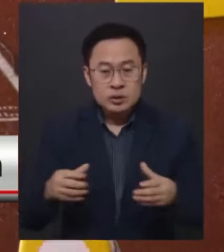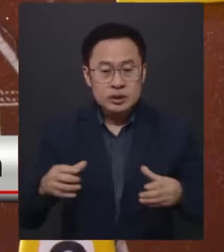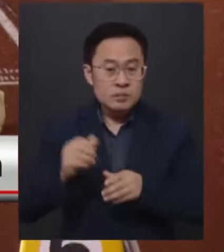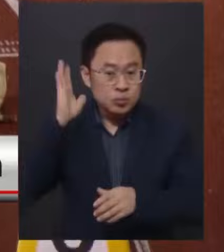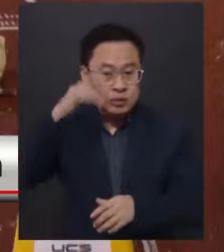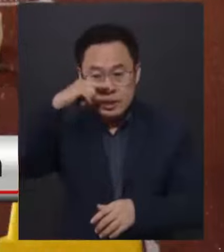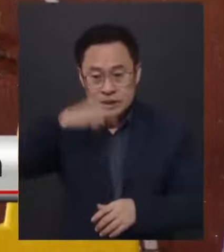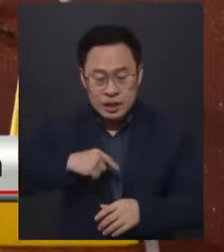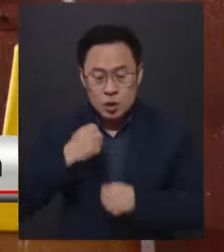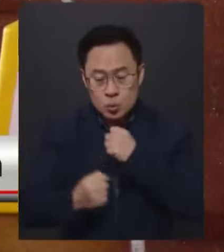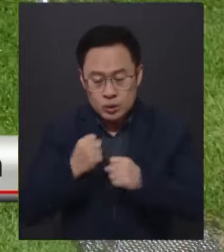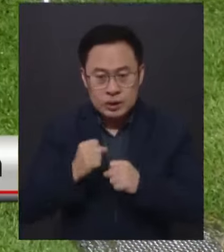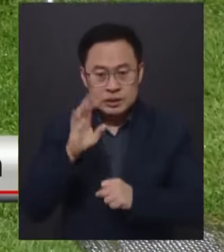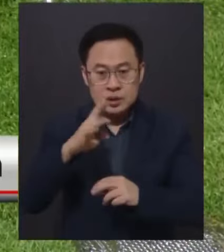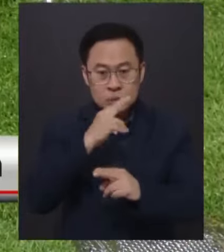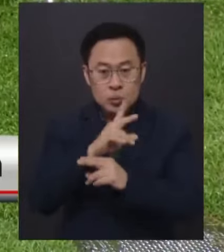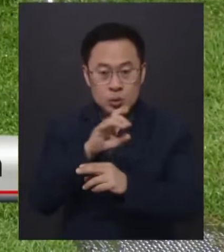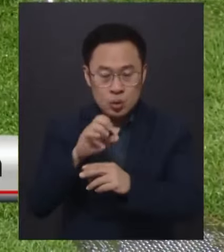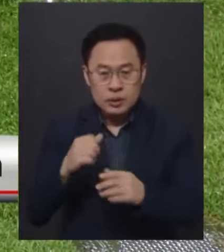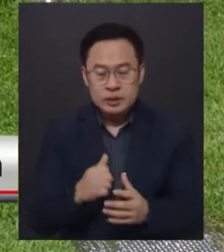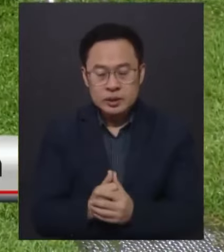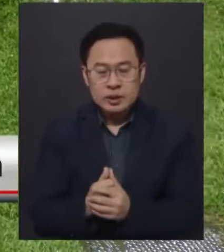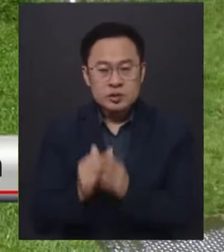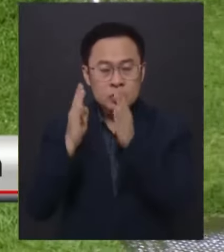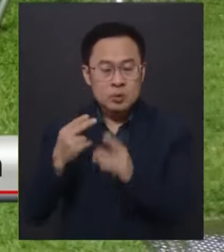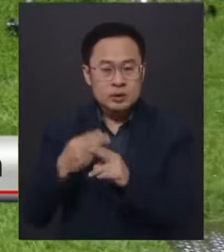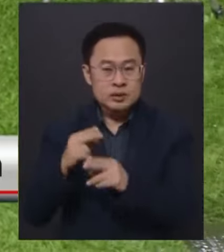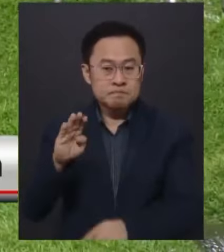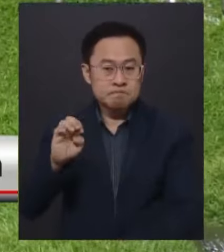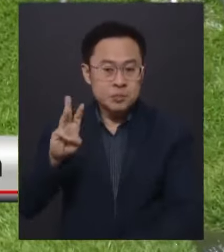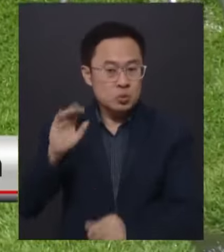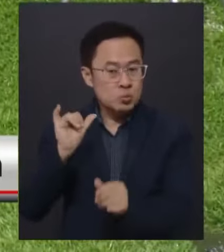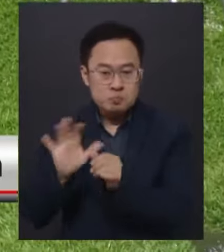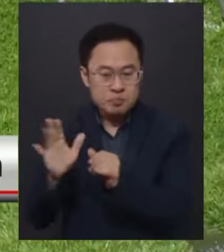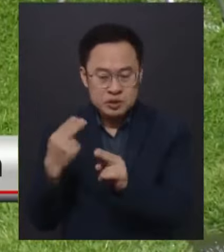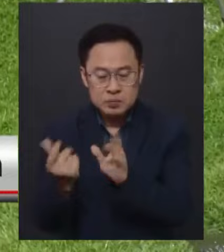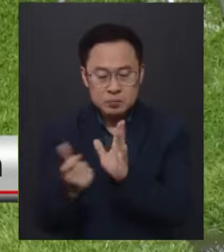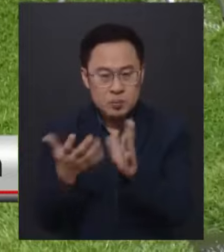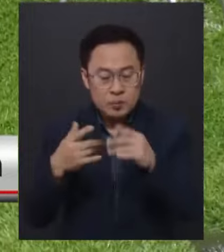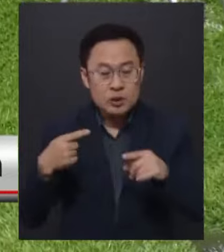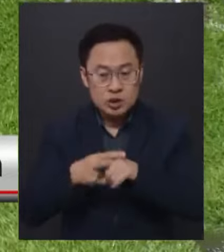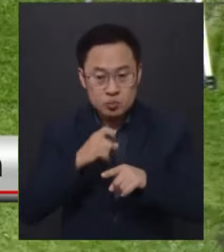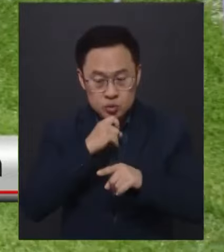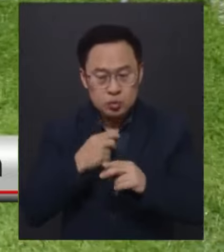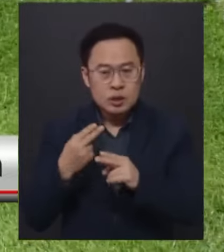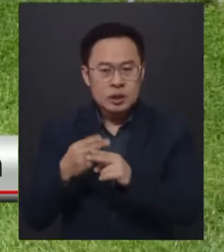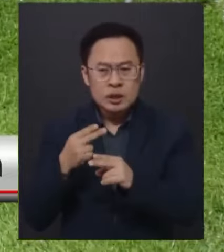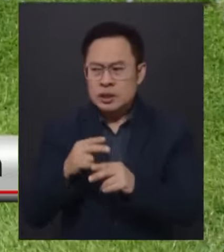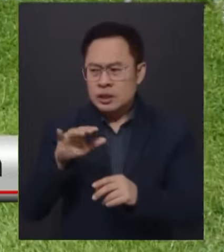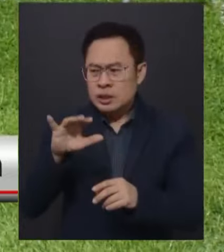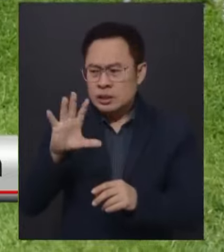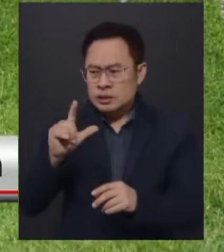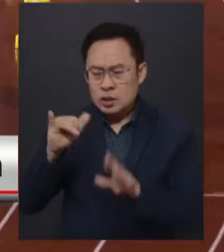ชายครับวิ่งผัด 4ค 100เมชายที่ไม่มี 2นักกีฬาตัวหลักอย่างบิวภูิพลบุญศรที่มีอาการบาดเจ็บแล้วก็ยุทธคง